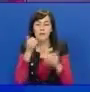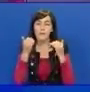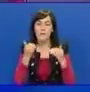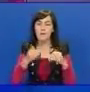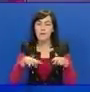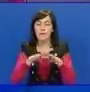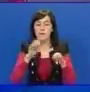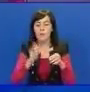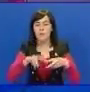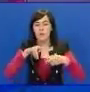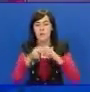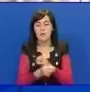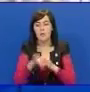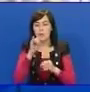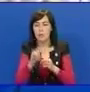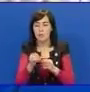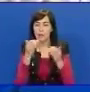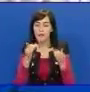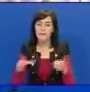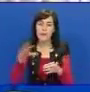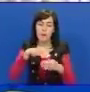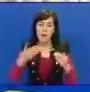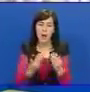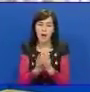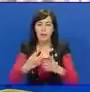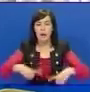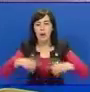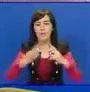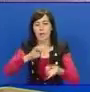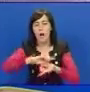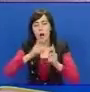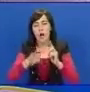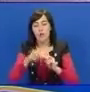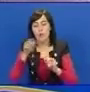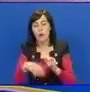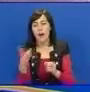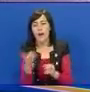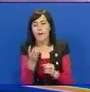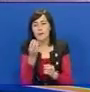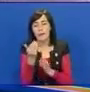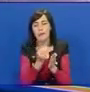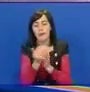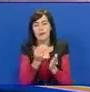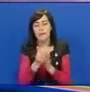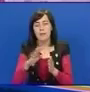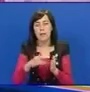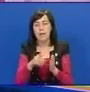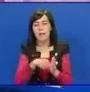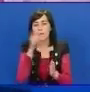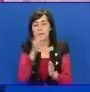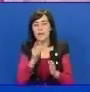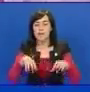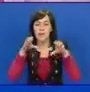Тақтайлары алынып, темір тіреулері сынған. Енді барлық қайтадан қалпына келтірілуде. Ал оған қажетті қаражатқа қалалық мәслихаттың депутаты